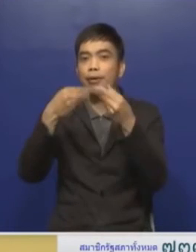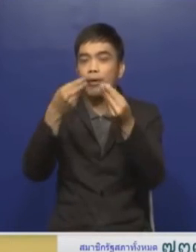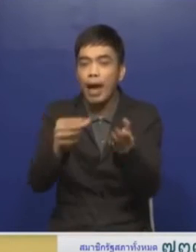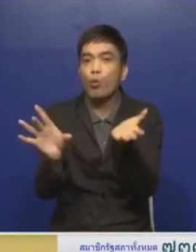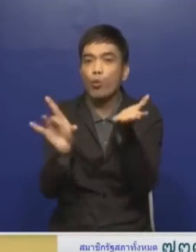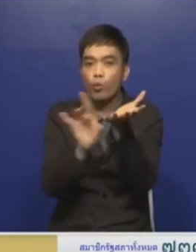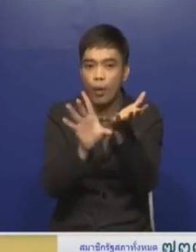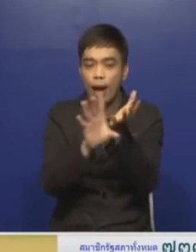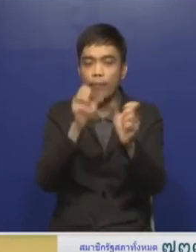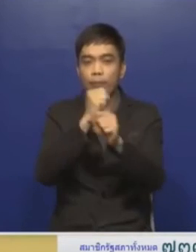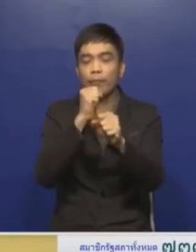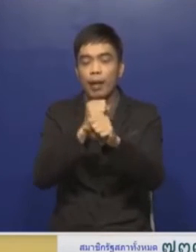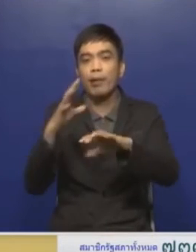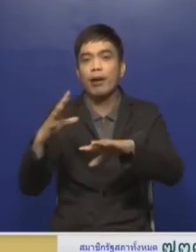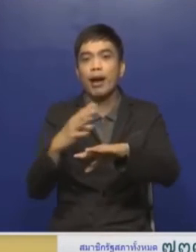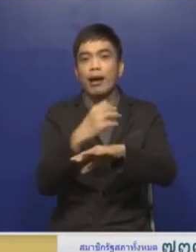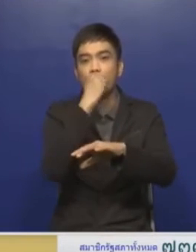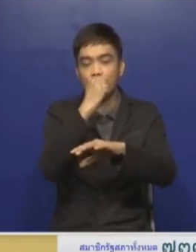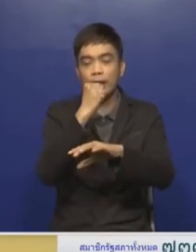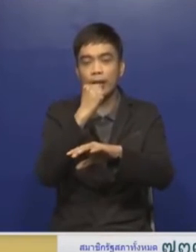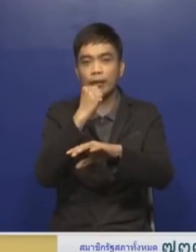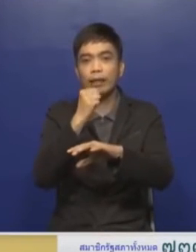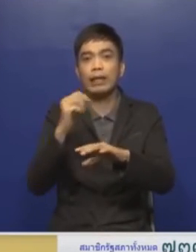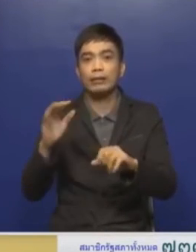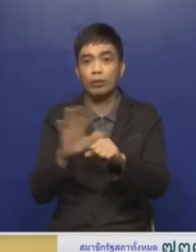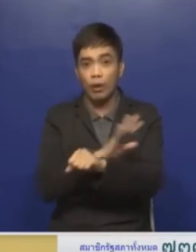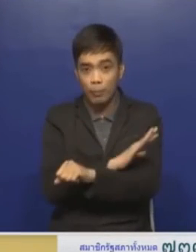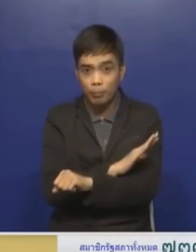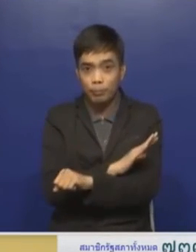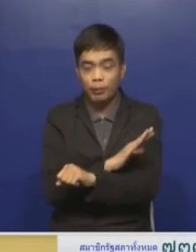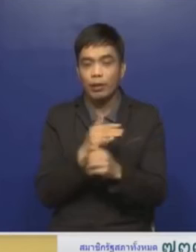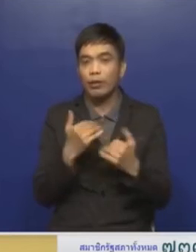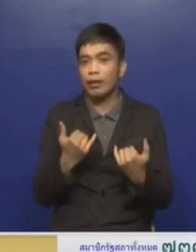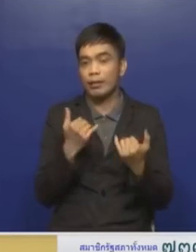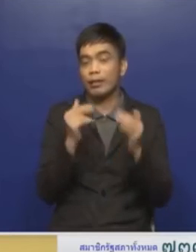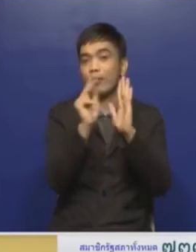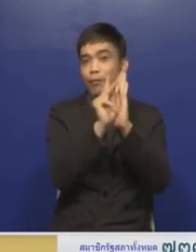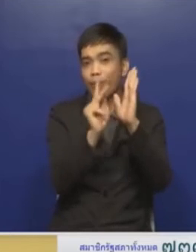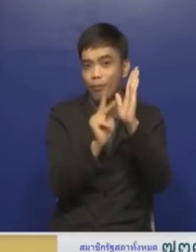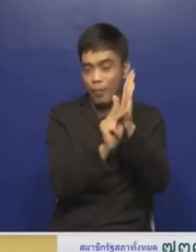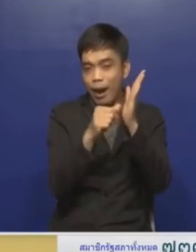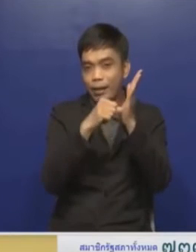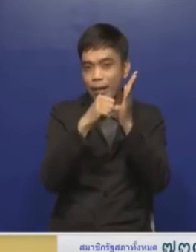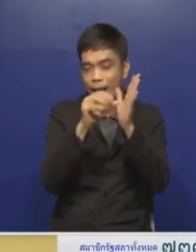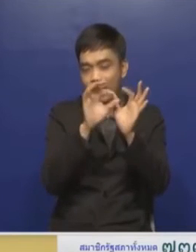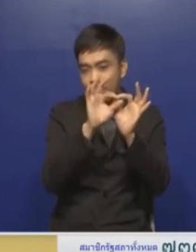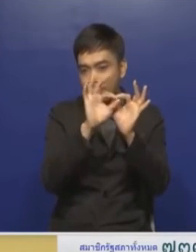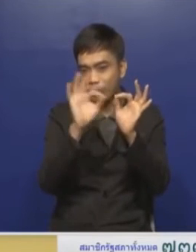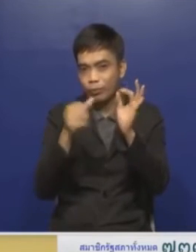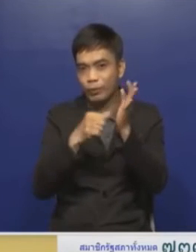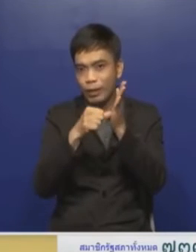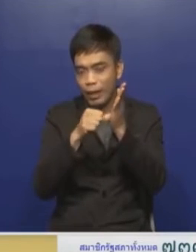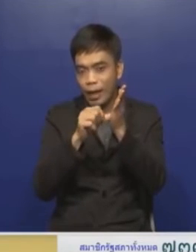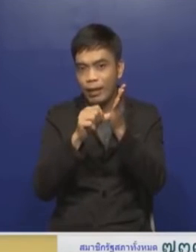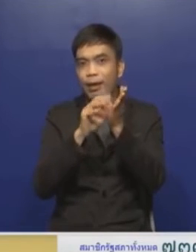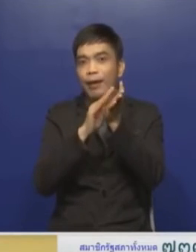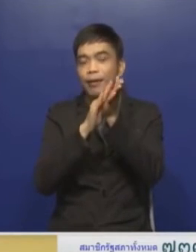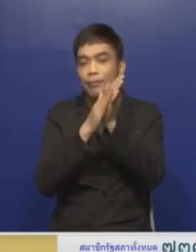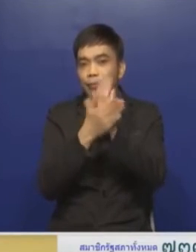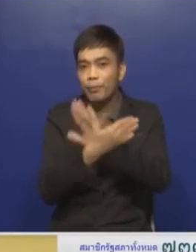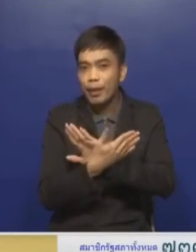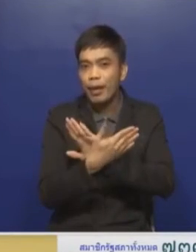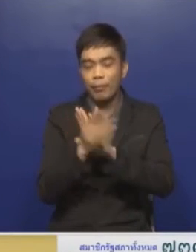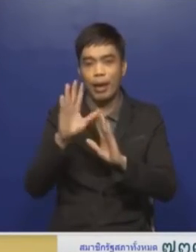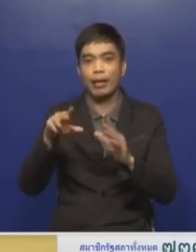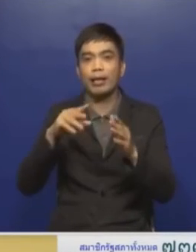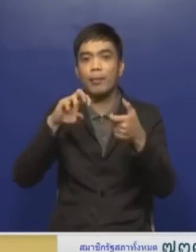สร้างสเทียรภาพในทางการเมืองที่สำคัญคอหวงว่าการแ้ไขกดมารับนูนนั้นจะต่อสลักที่สำคัญ